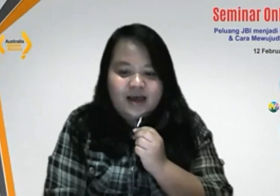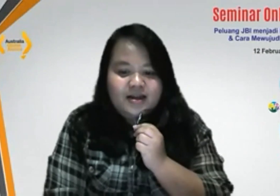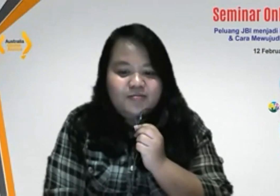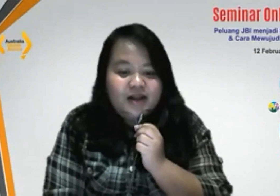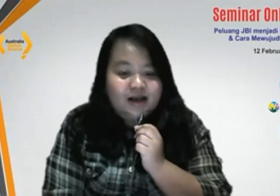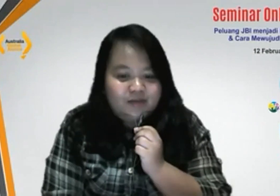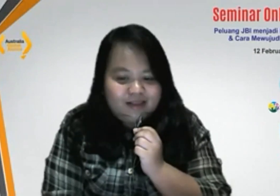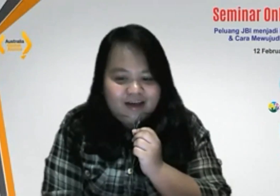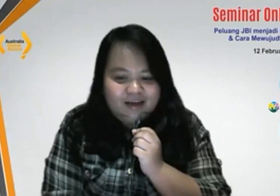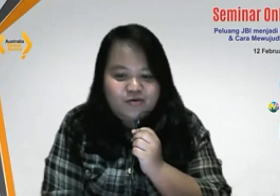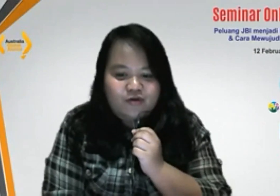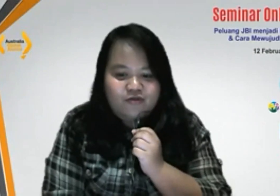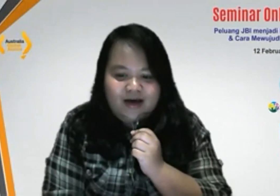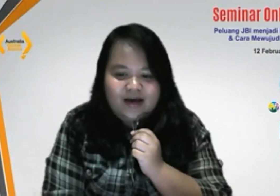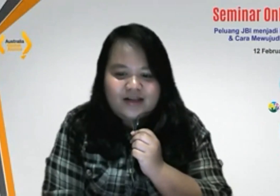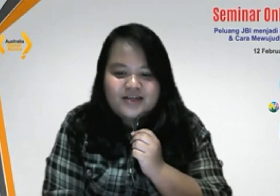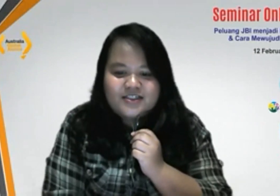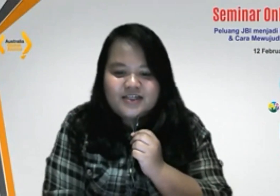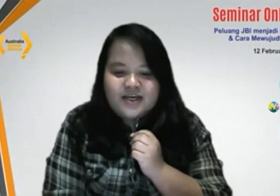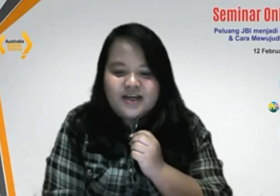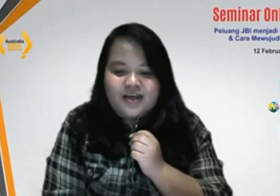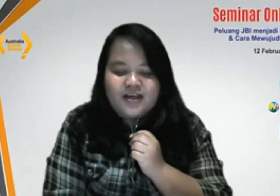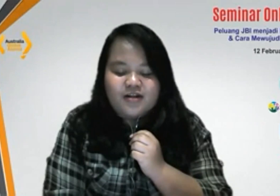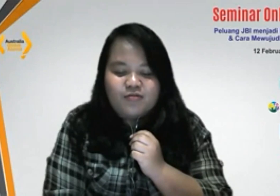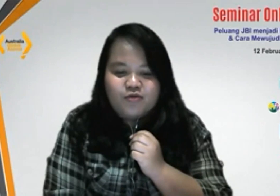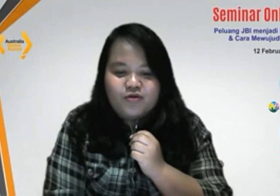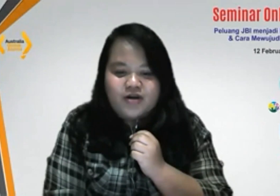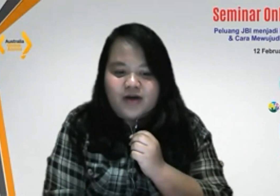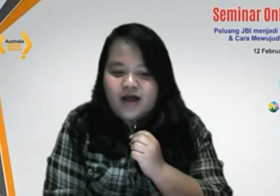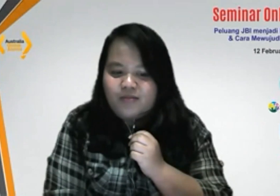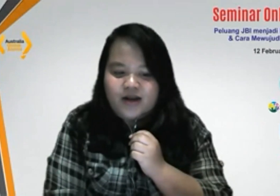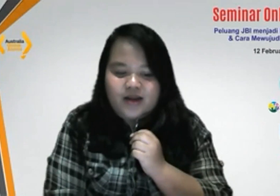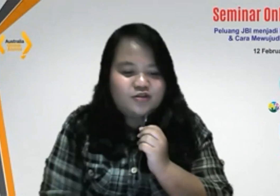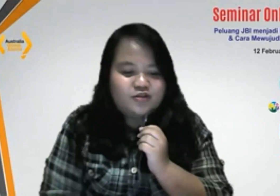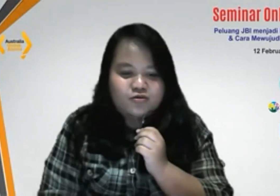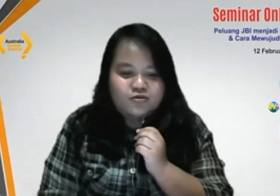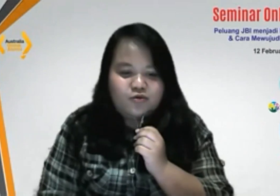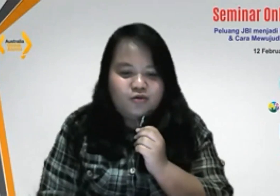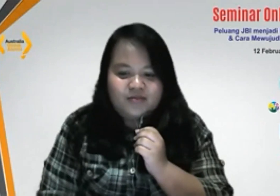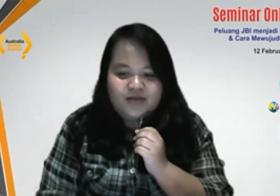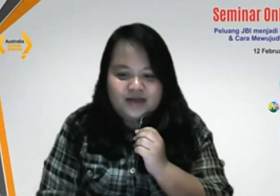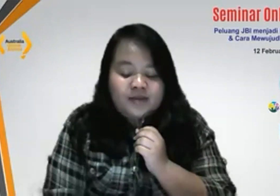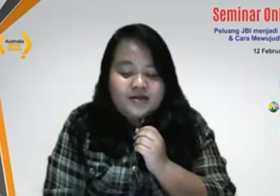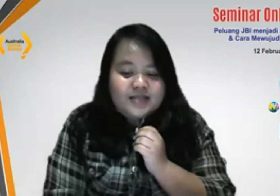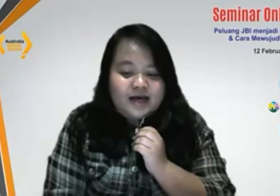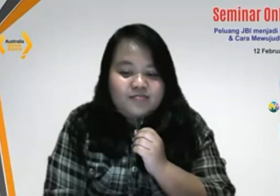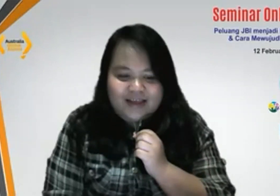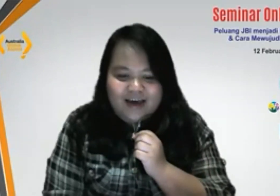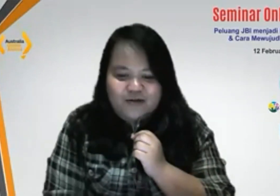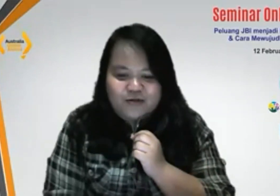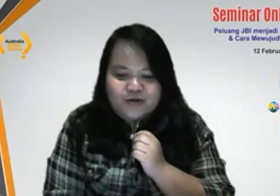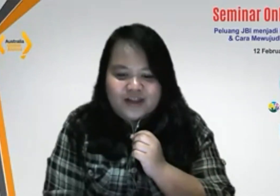dan penanggap kita birokrat asering ilmu dan pengalaman yang sungguh luar biasa sangat